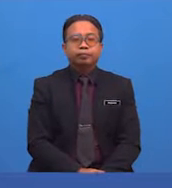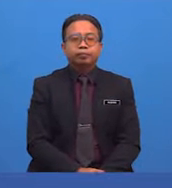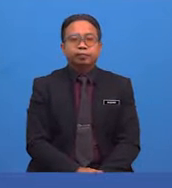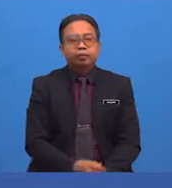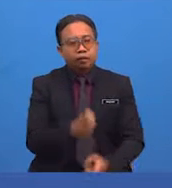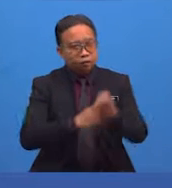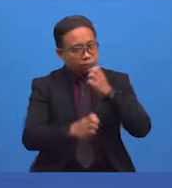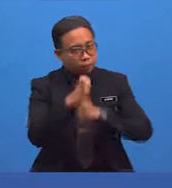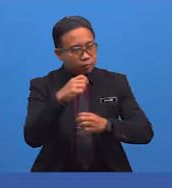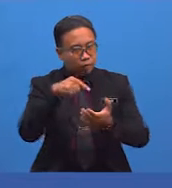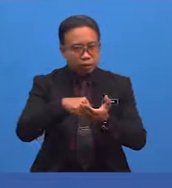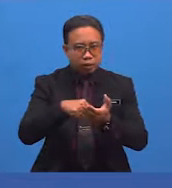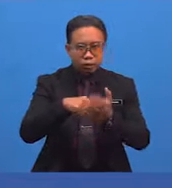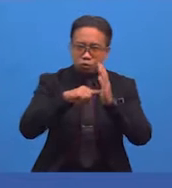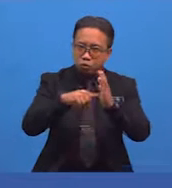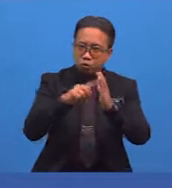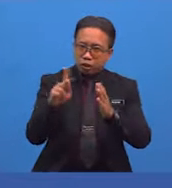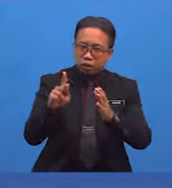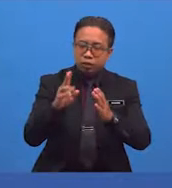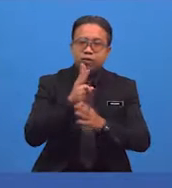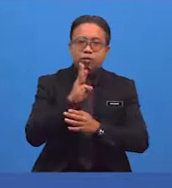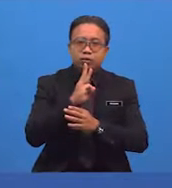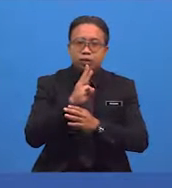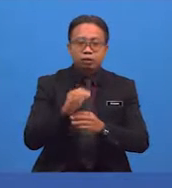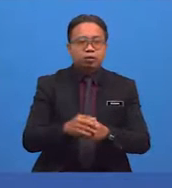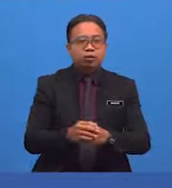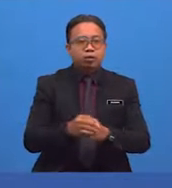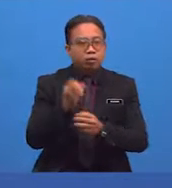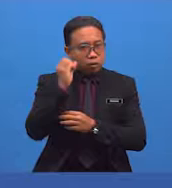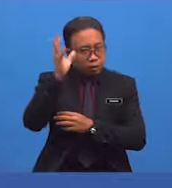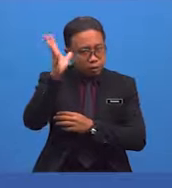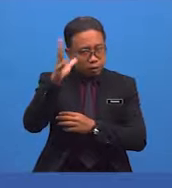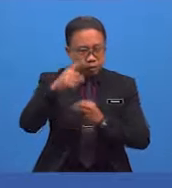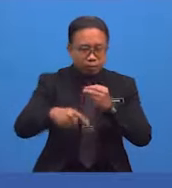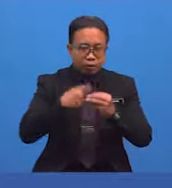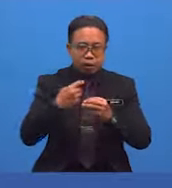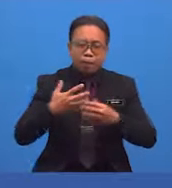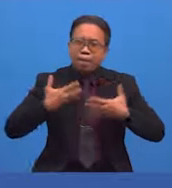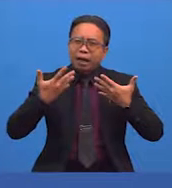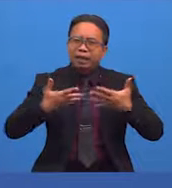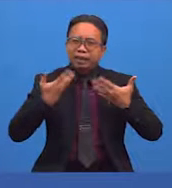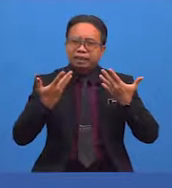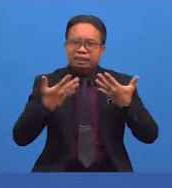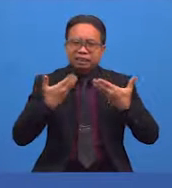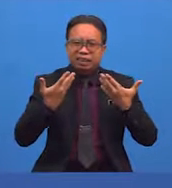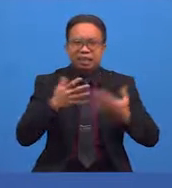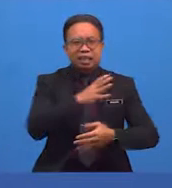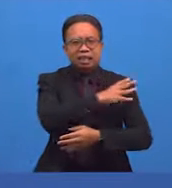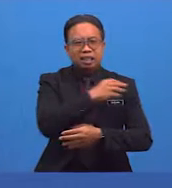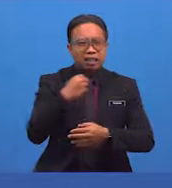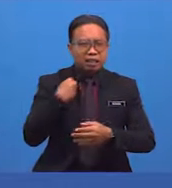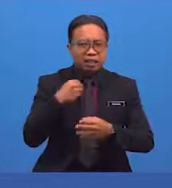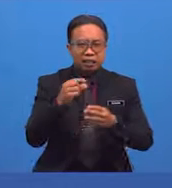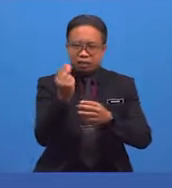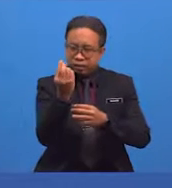Eksperimen ini membuktikan bahawa cecair mengembang apabila dipanaskan dan mengecut